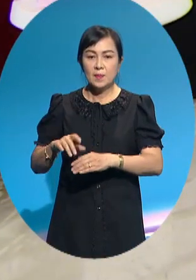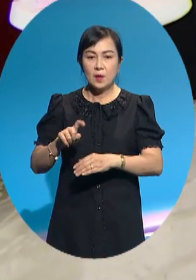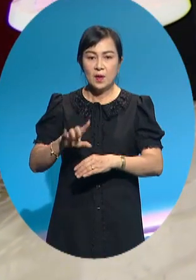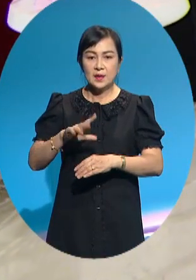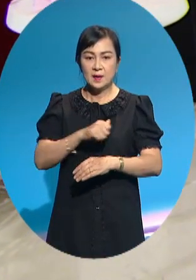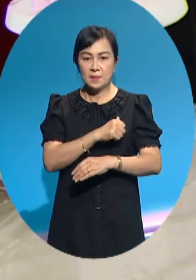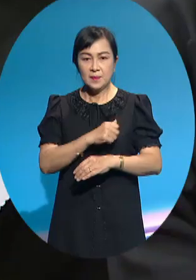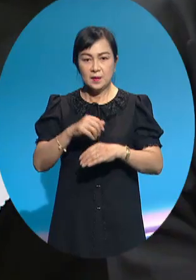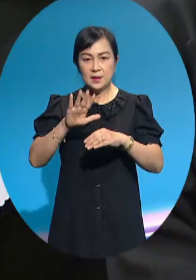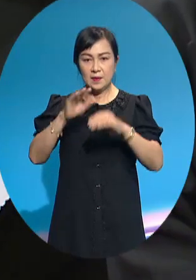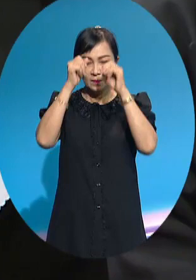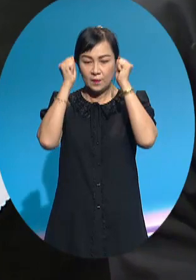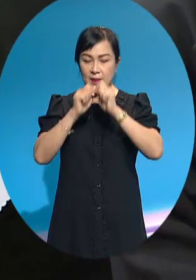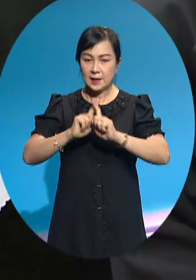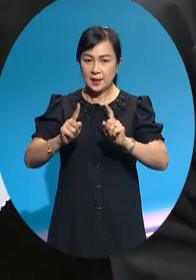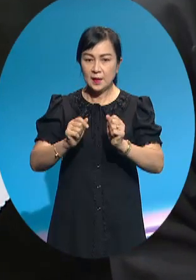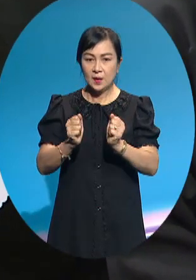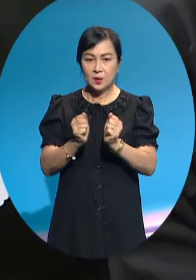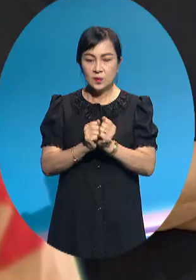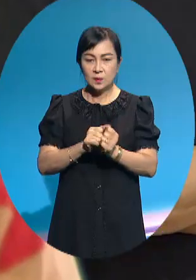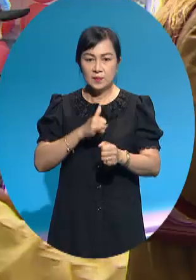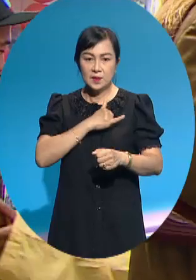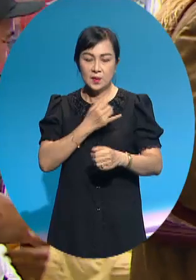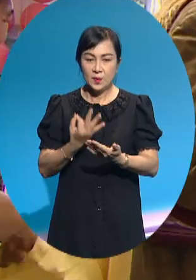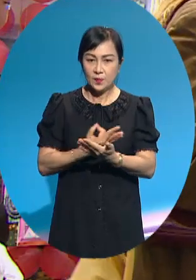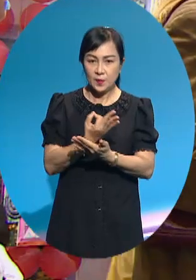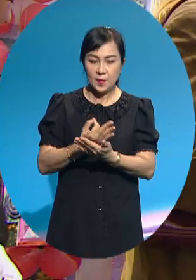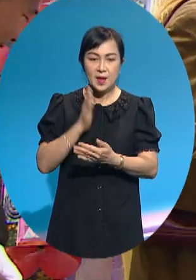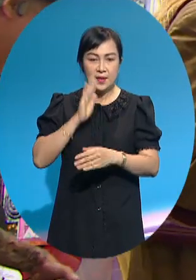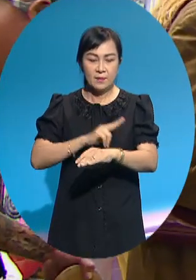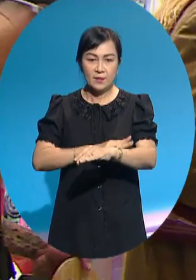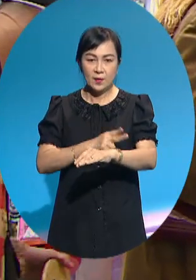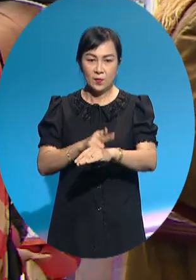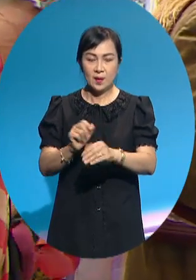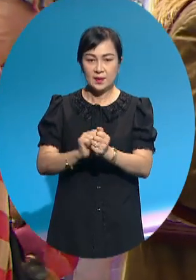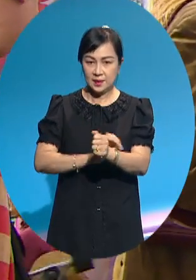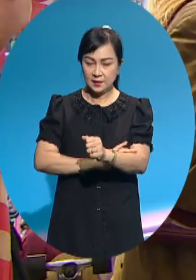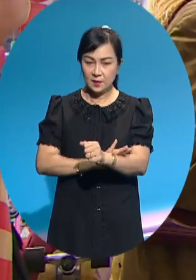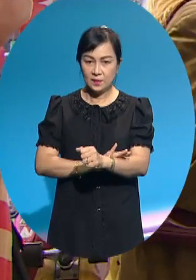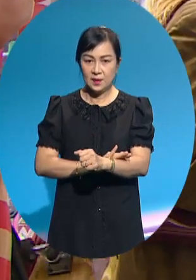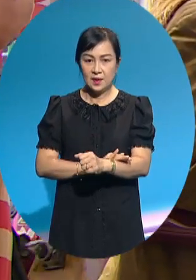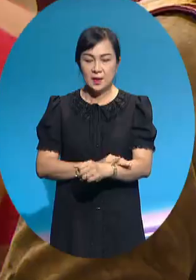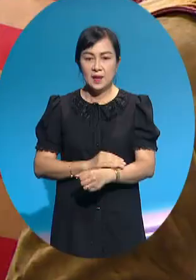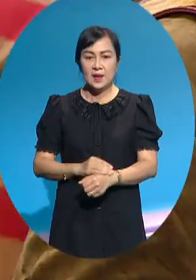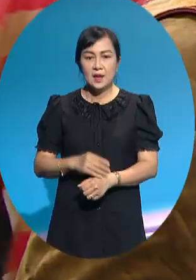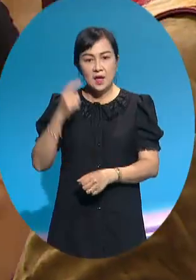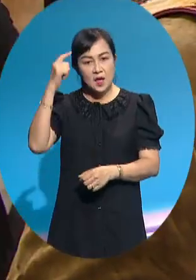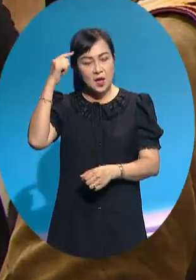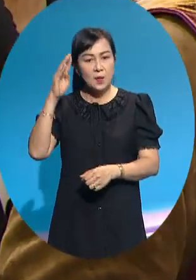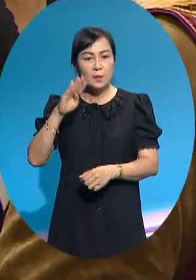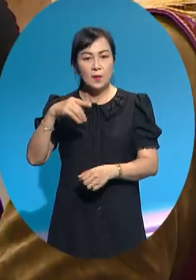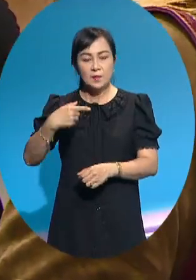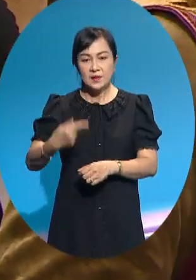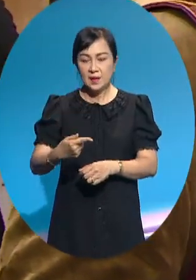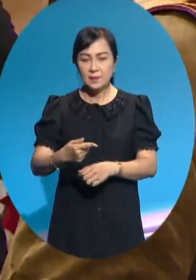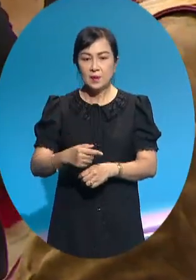với 5 phong cách khác nhau nhưng cùng chung tình yêu dành cho hội họa và nét đẹp văn hóa dân tộc. Thưởng lãm tranh sắp đặt Thấu Lòng Bọc Giáp còn